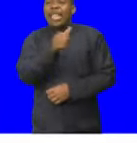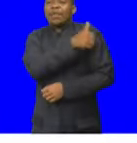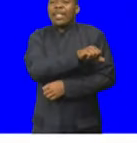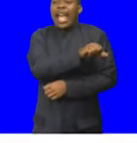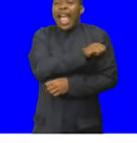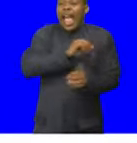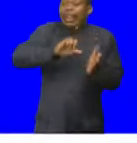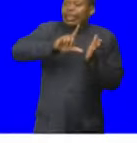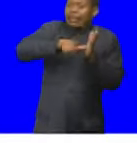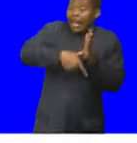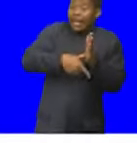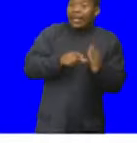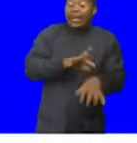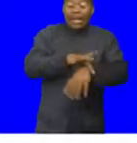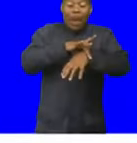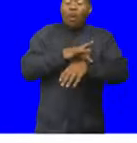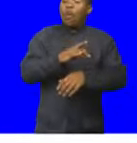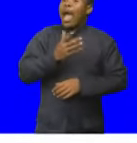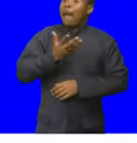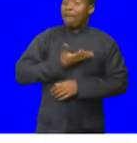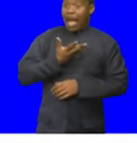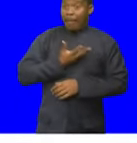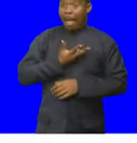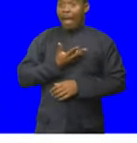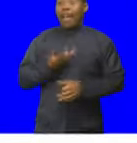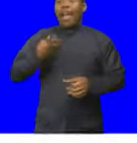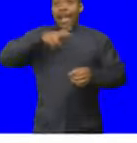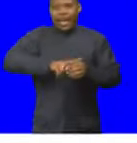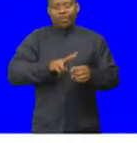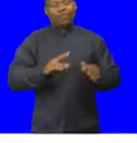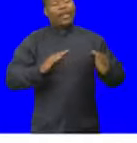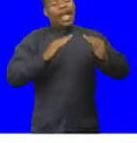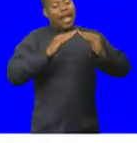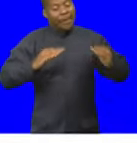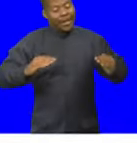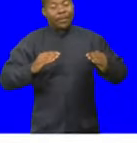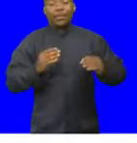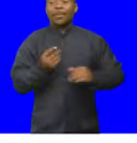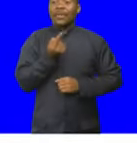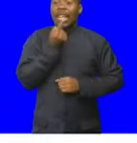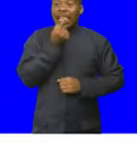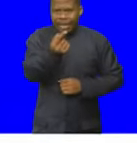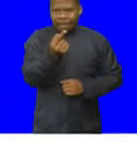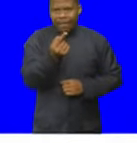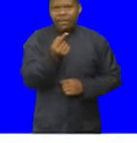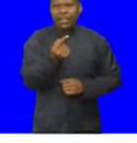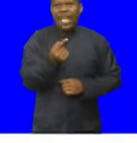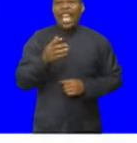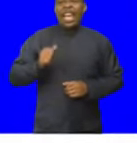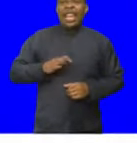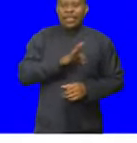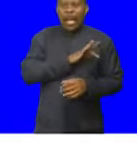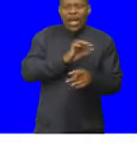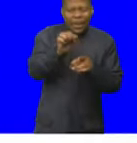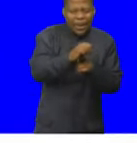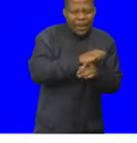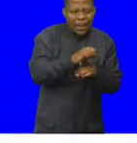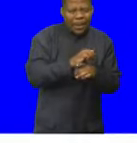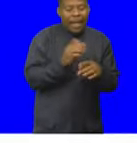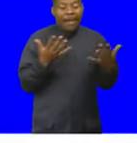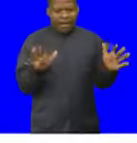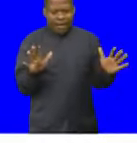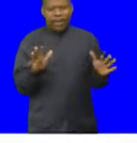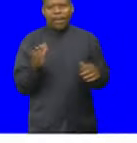kufika esibhedlela. Litiko lithi laba labafunzako lifuna ukuthi bahambe bayofundzisa labanye